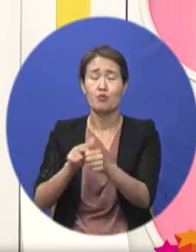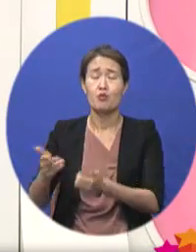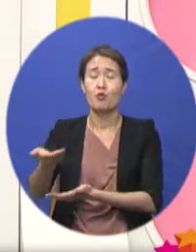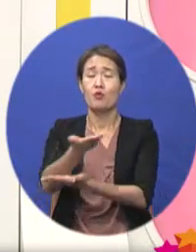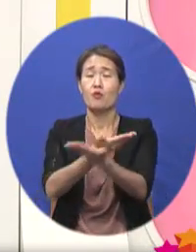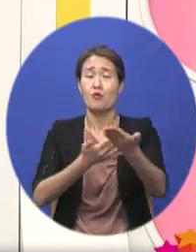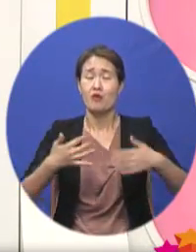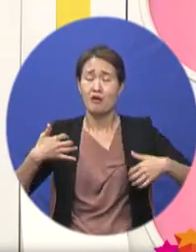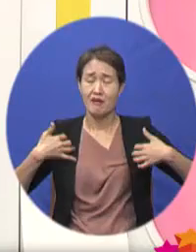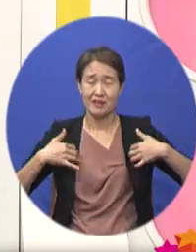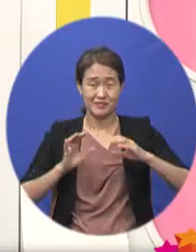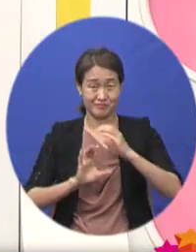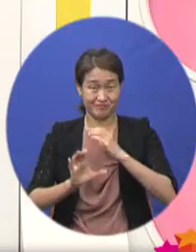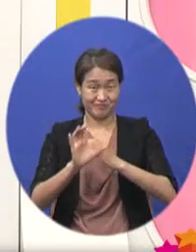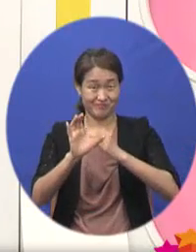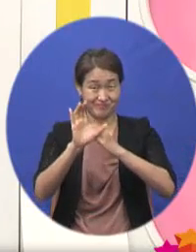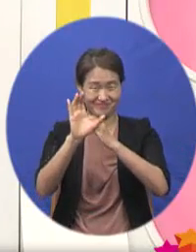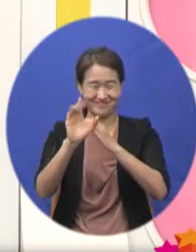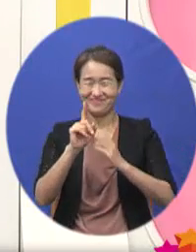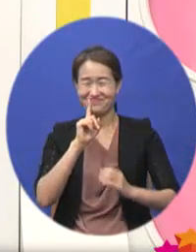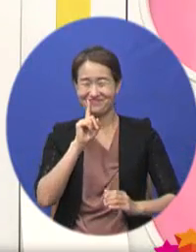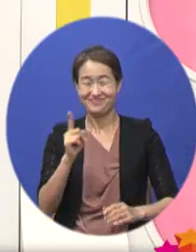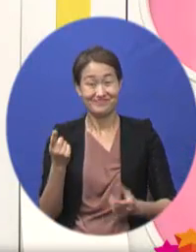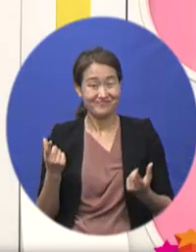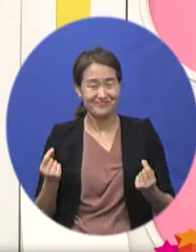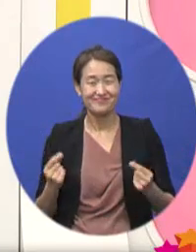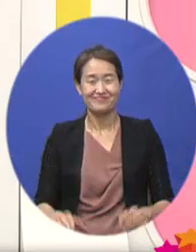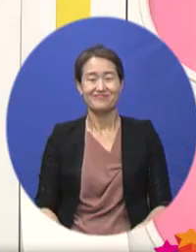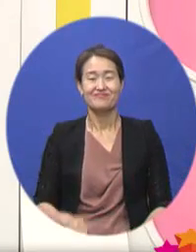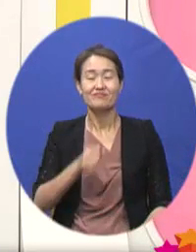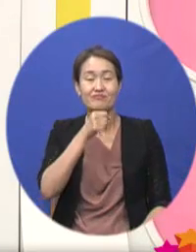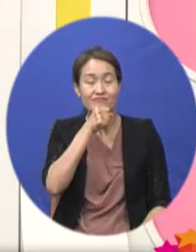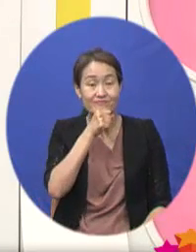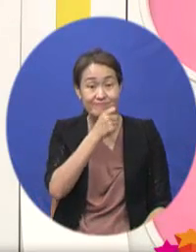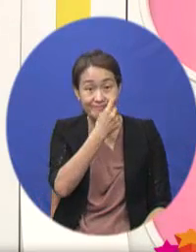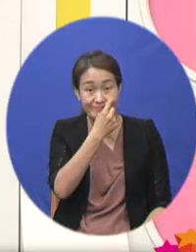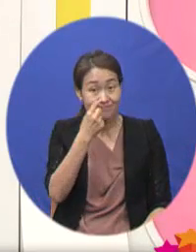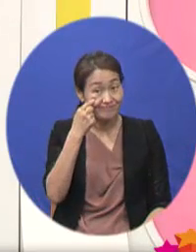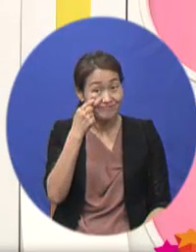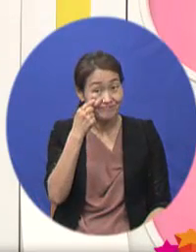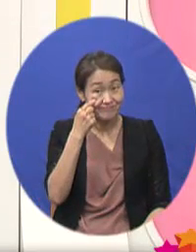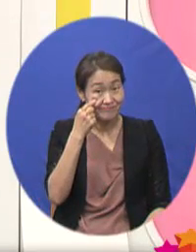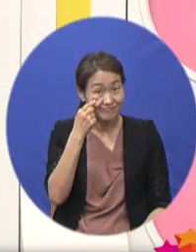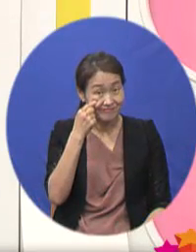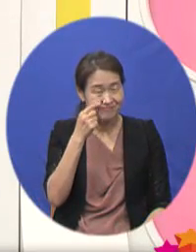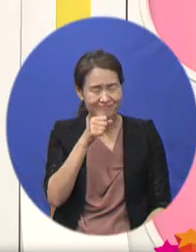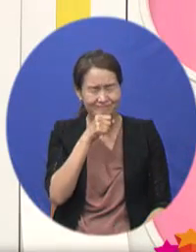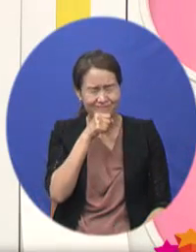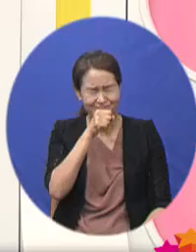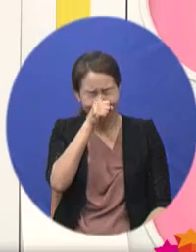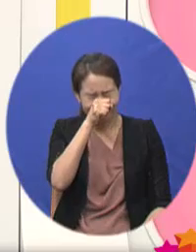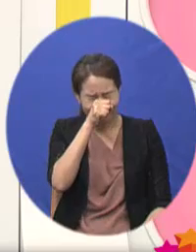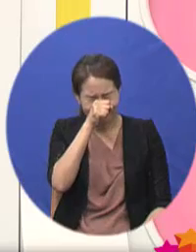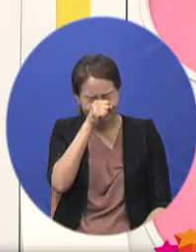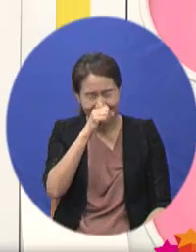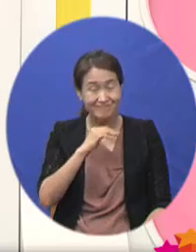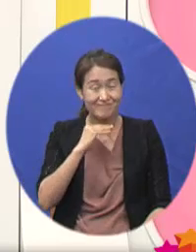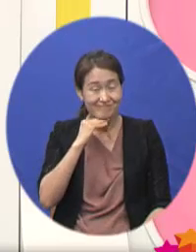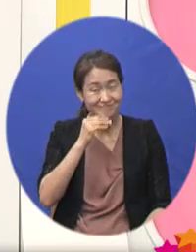즐거움이 더더더 하죠 배가 되죠 예. 네, 자 우리 점수도 네. 확인을 봐야 되는데요 좋은 네. 점수 기대하겠습니다